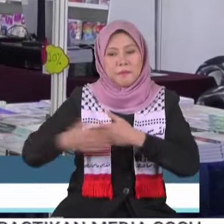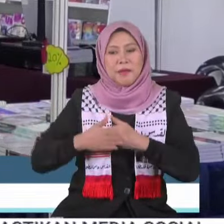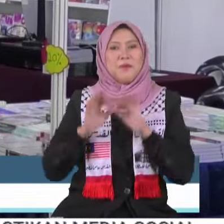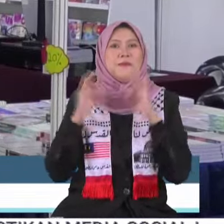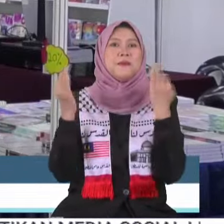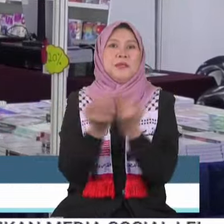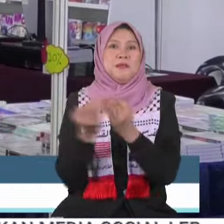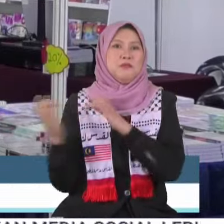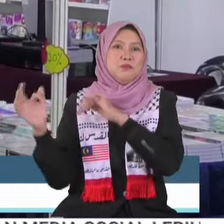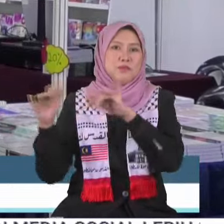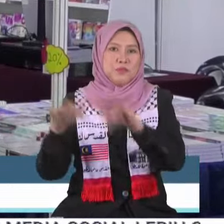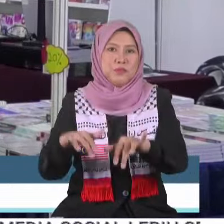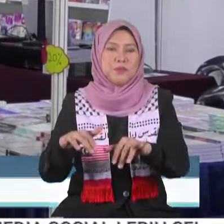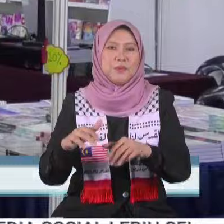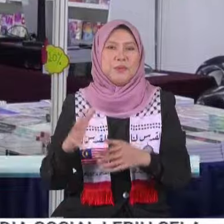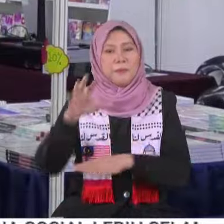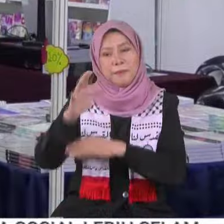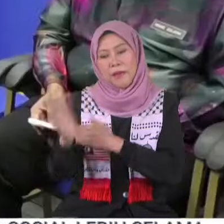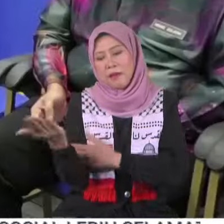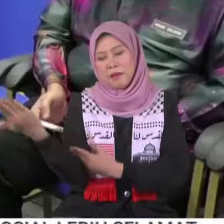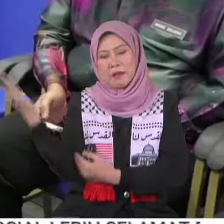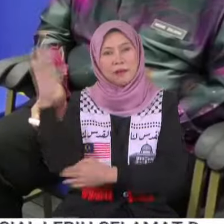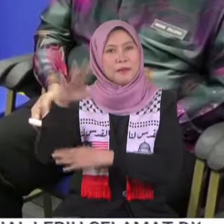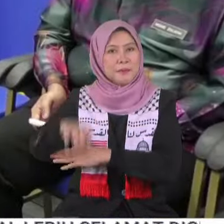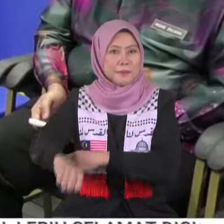keluarga daripada pagi hingga ke malam lah.